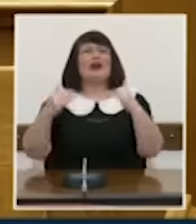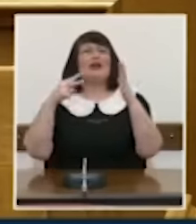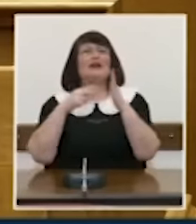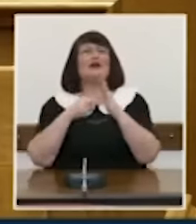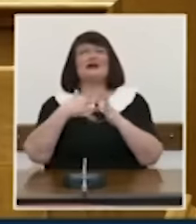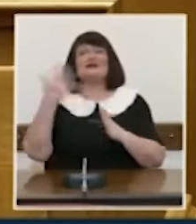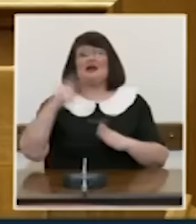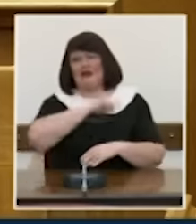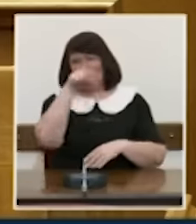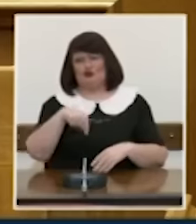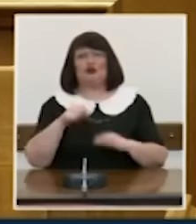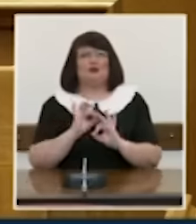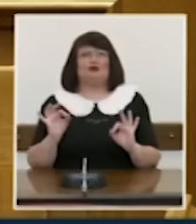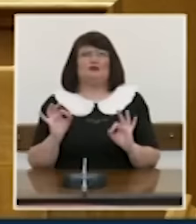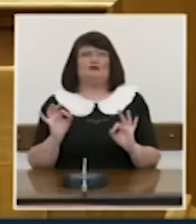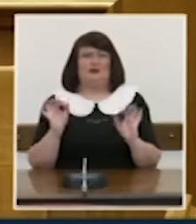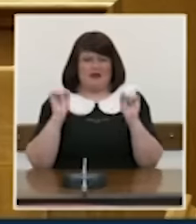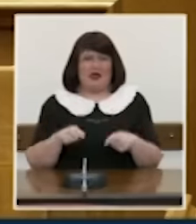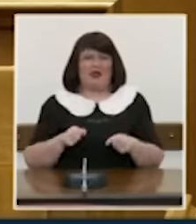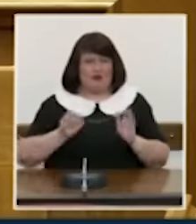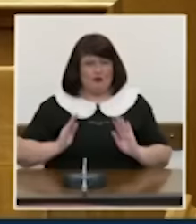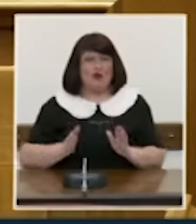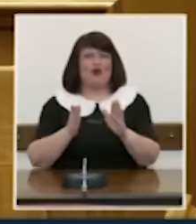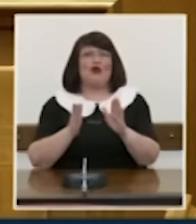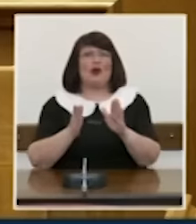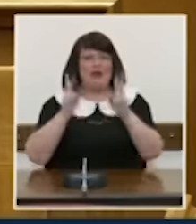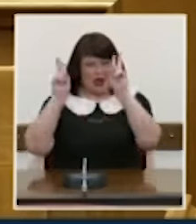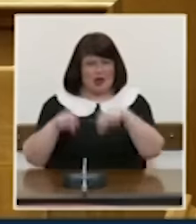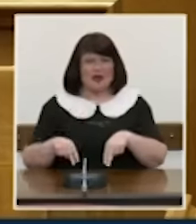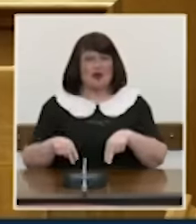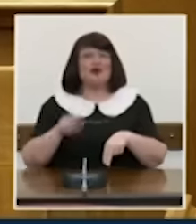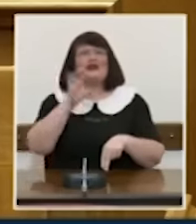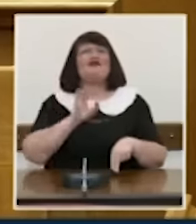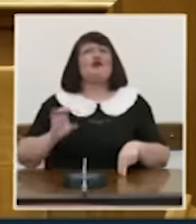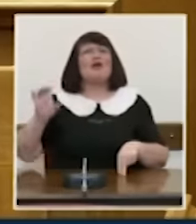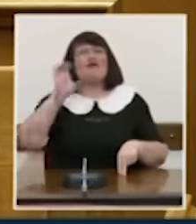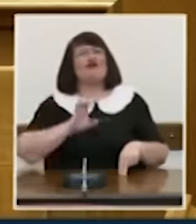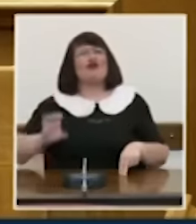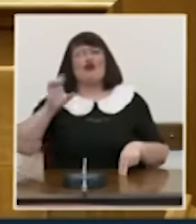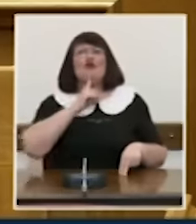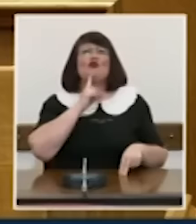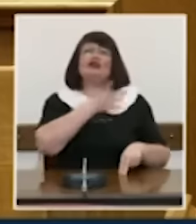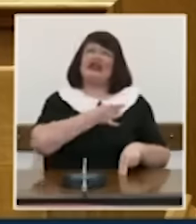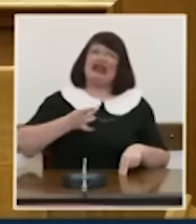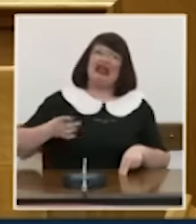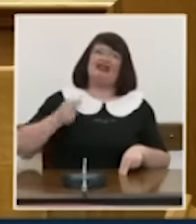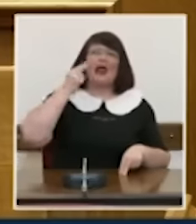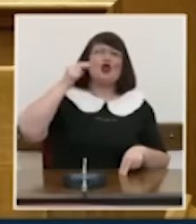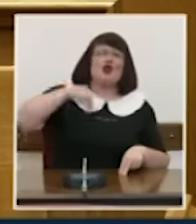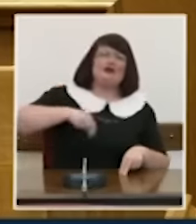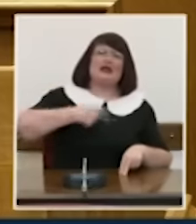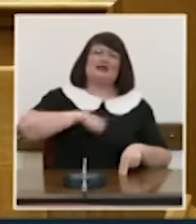2015. Ήδη προχωράνε σε αναγνώριση κι άλλες ευρωπαϊκές χώρες, όπως η Ιρλανδία, η Νορβηγία, η Ισπανία.